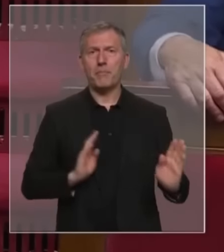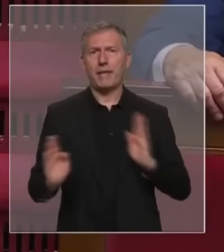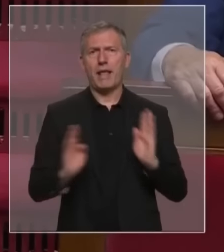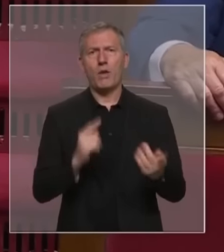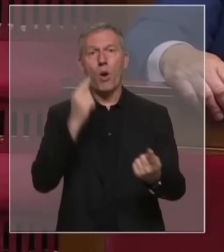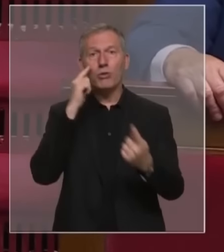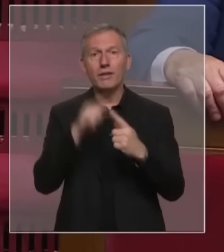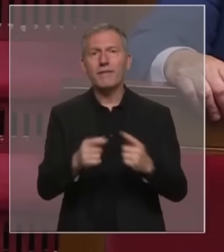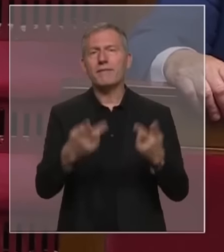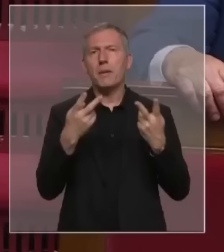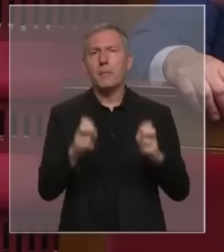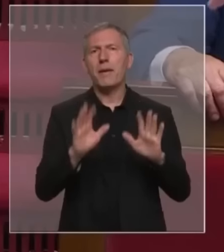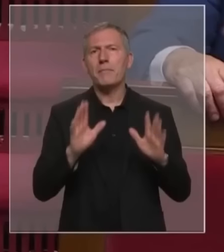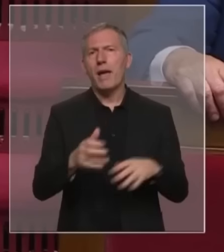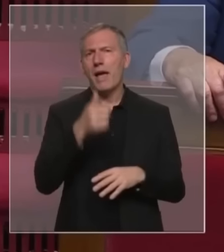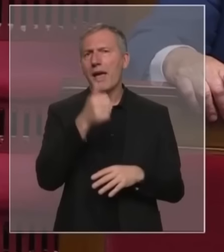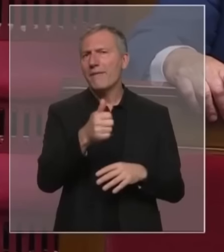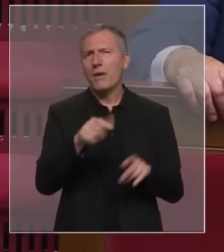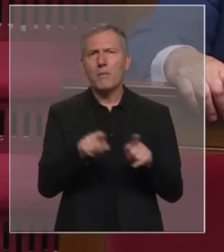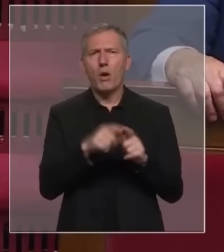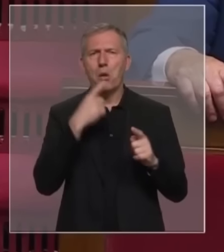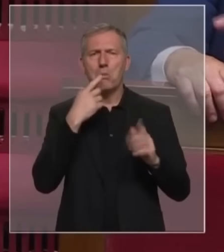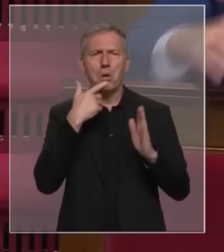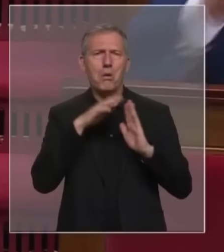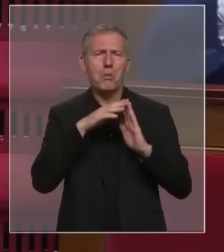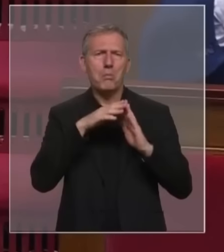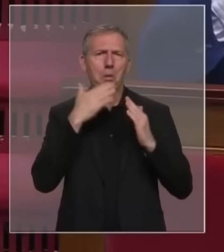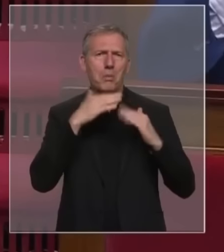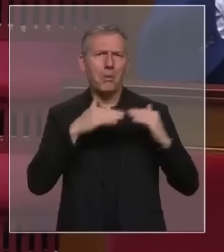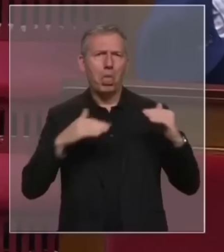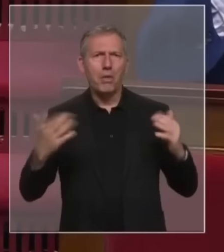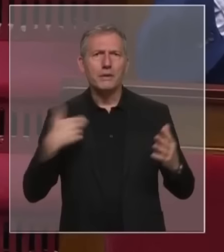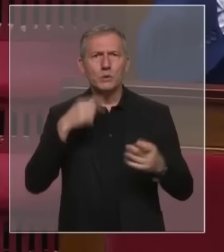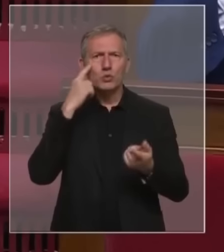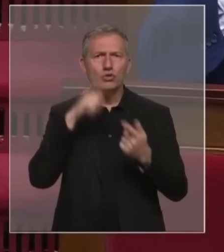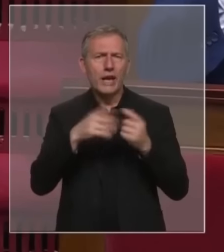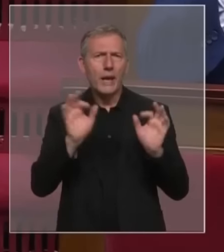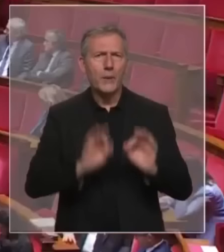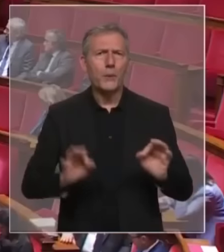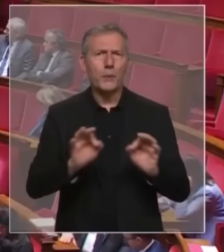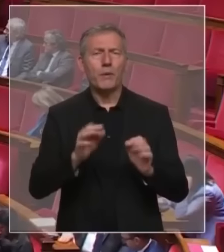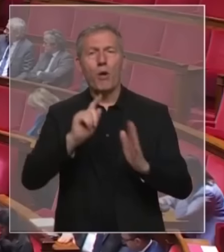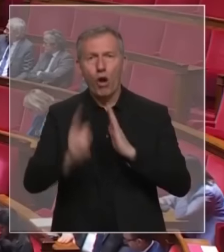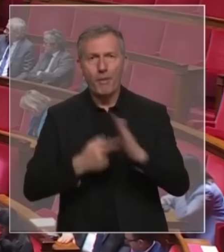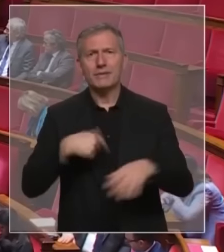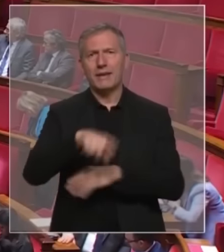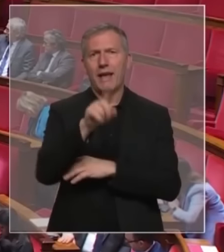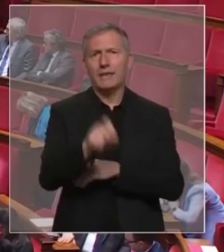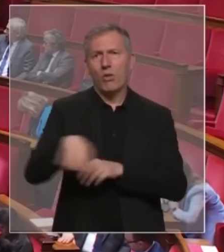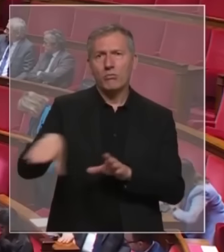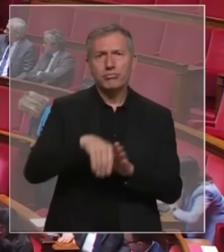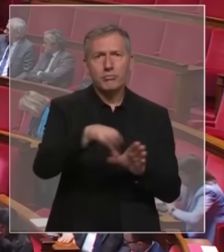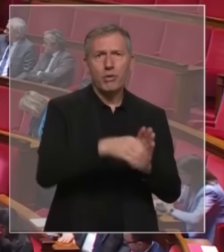paix toutefois vous êtes resté évasif sur le sujet je réitère donc ma question comptez-vous intégrer monsieur mu